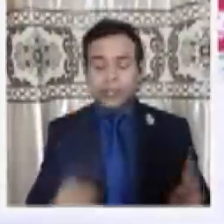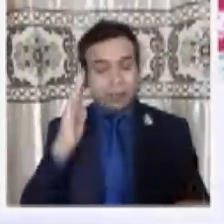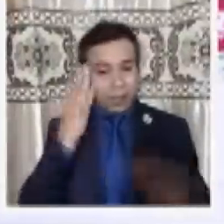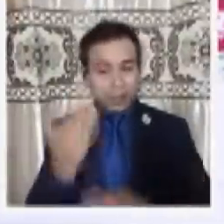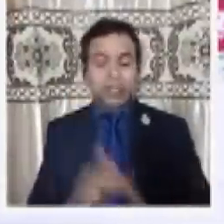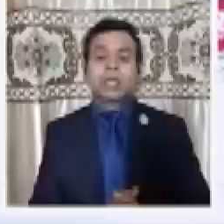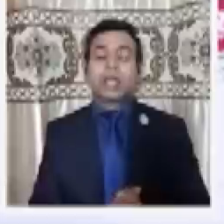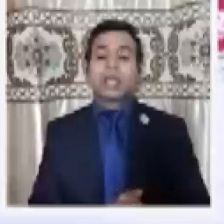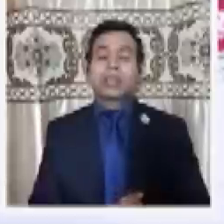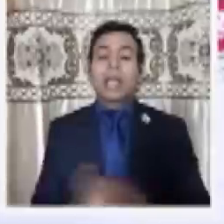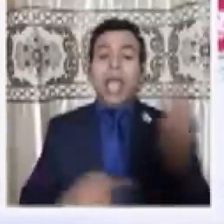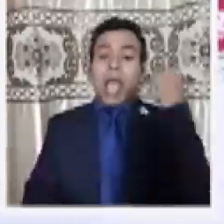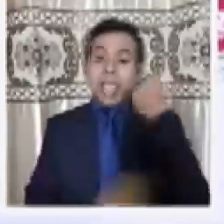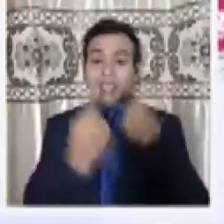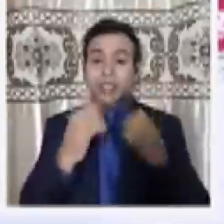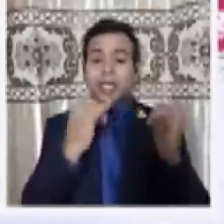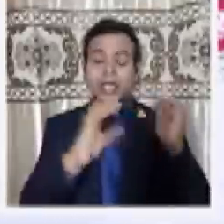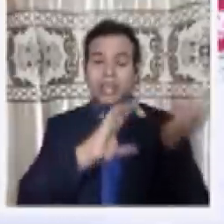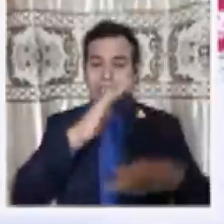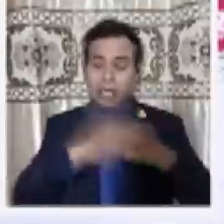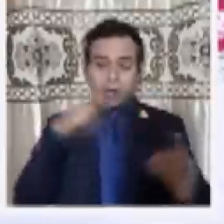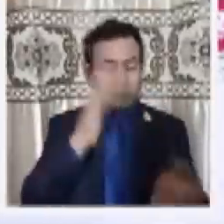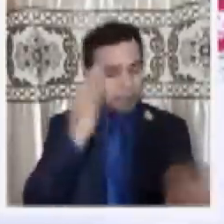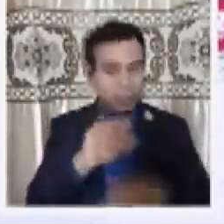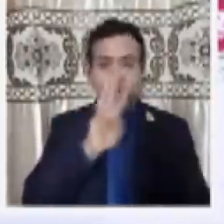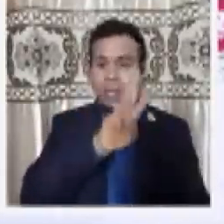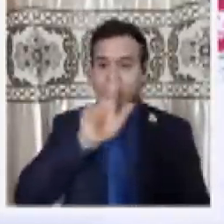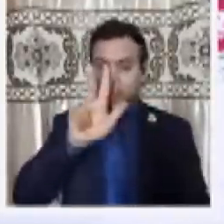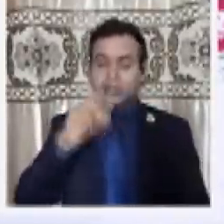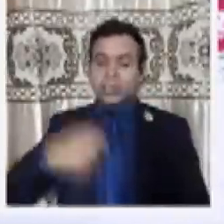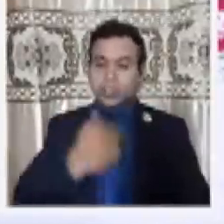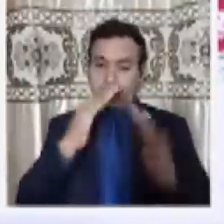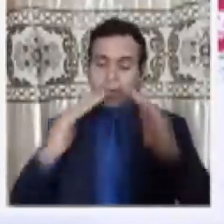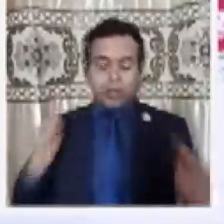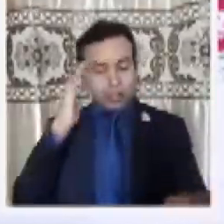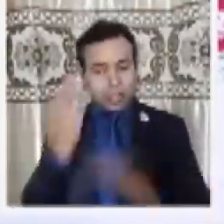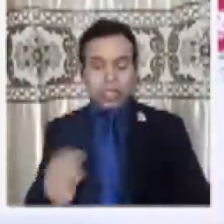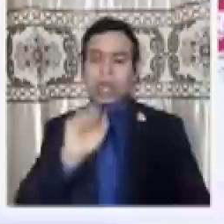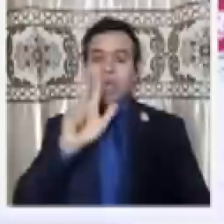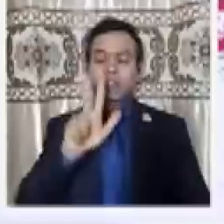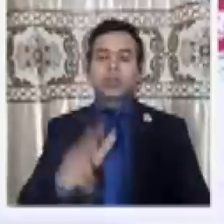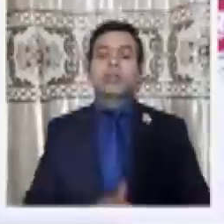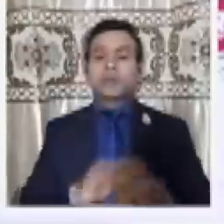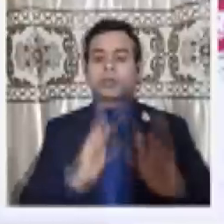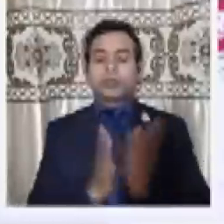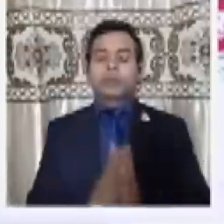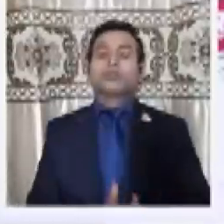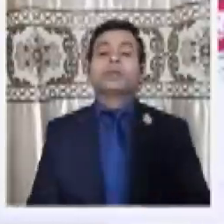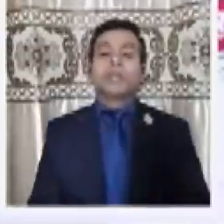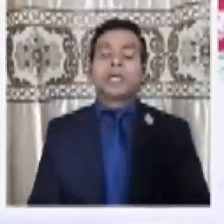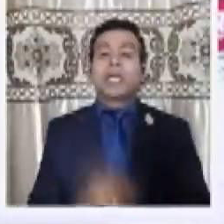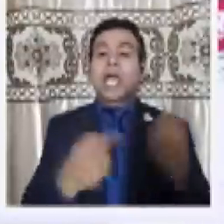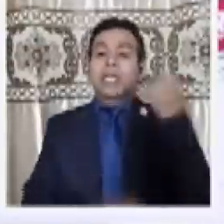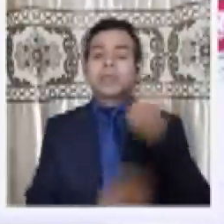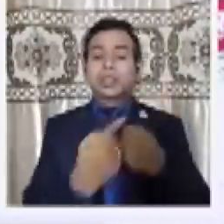2.37%। গত 24 ঘন্টায় যারা মৃত্যুবরণ করেছেন, এর মধ্যে হাসপাতালে মৃত্যুবরণ করেছেন 38 জন এবং বাড়িতে